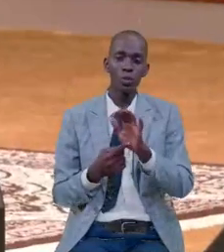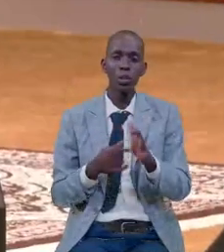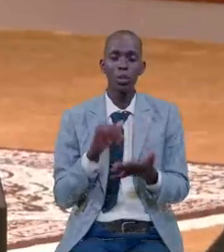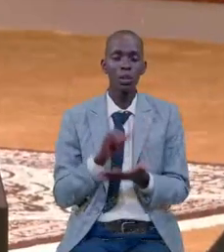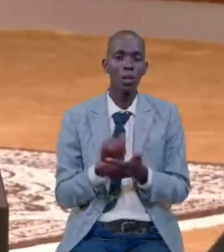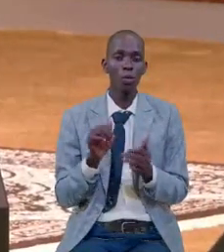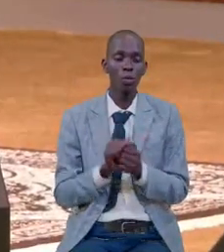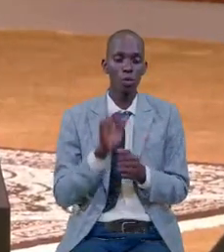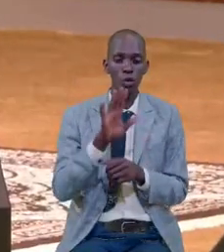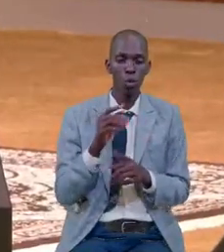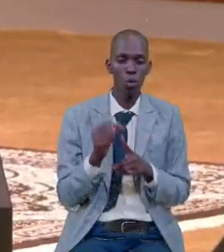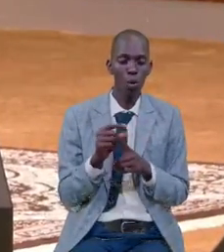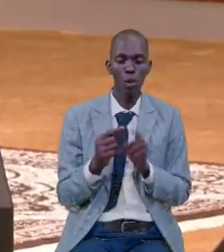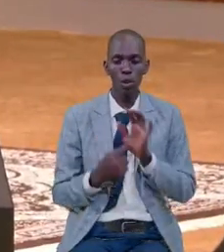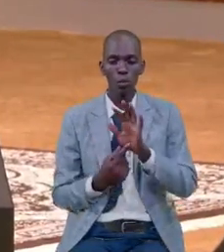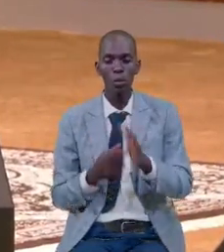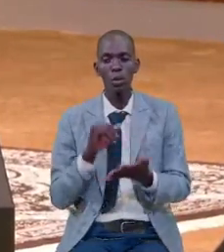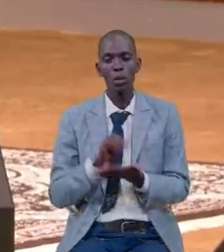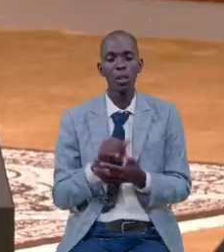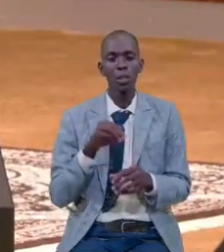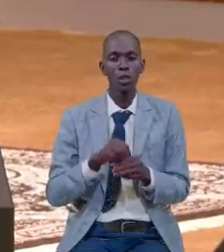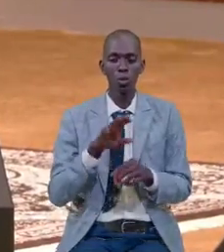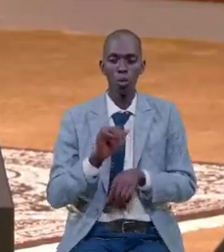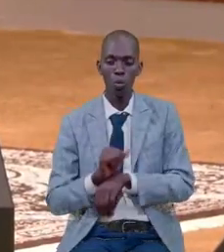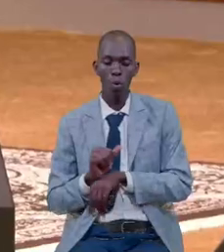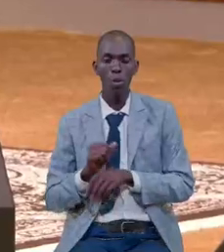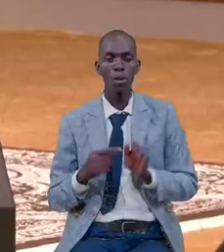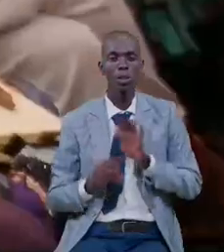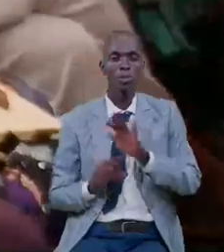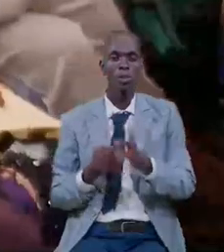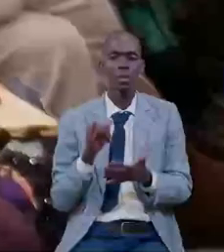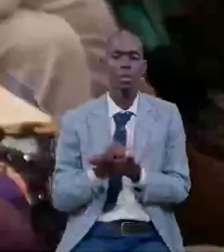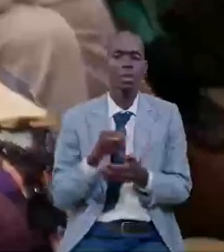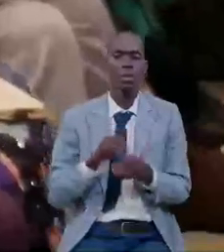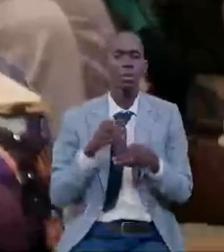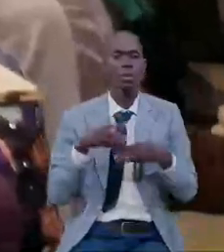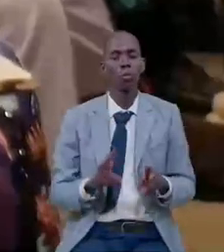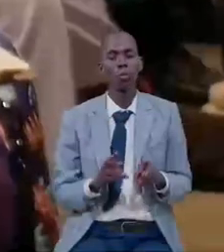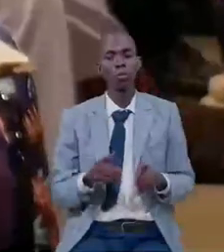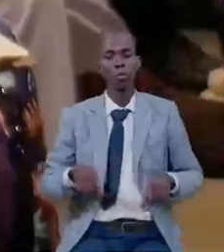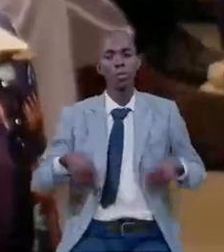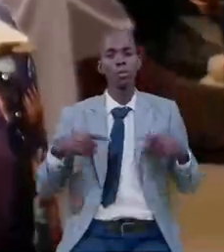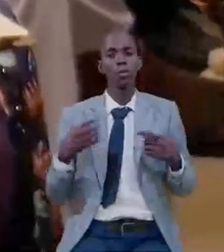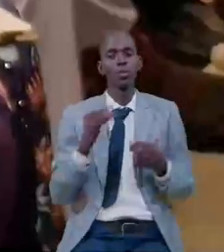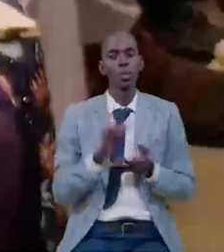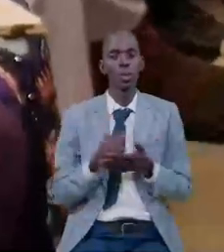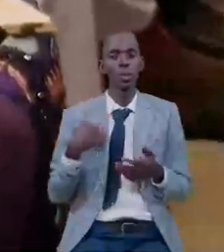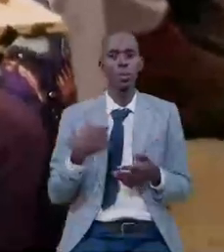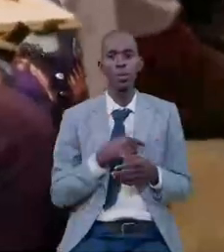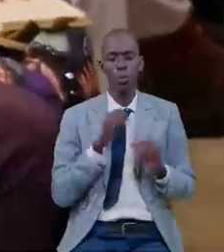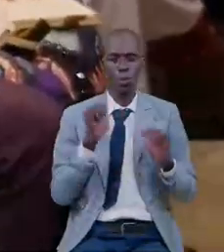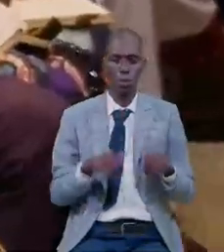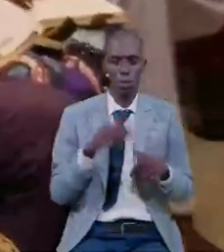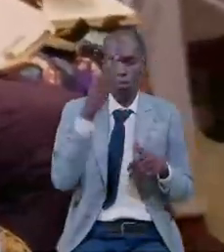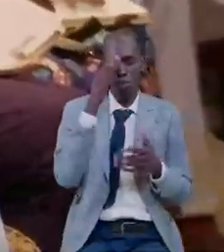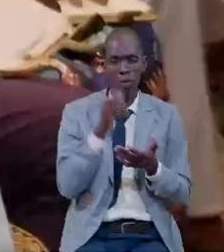foi avec action, avec votre parole, avec votre vie, afin qu'on sache que vous avez une foi